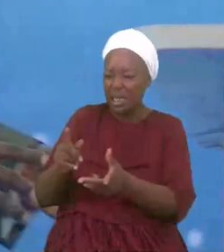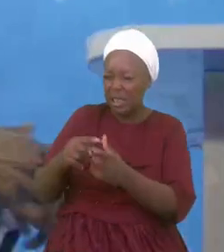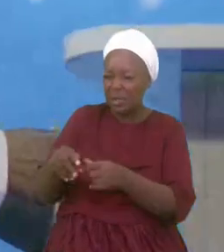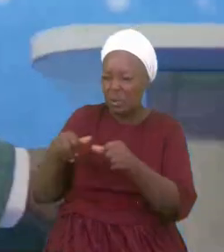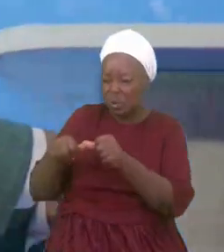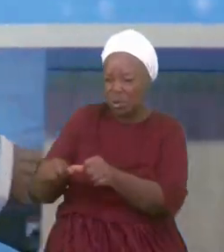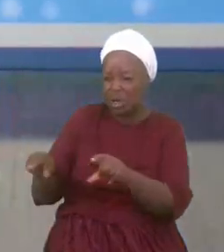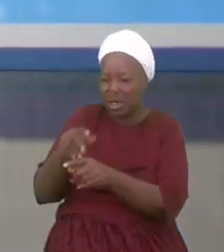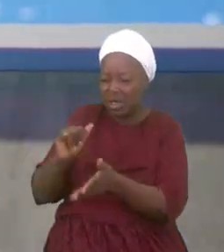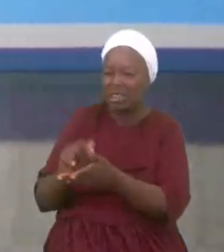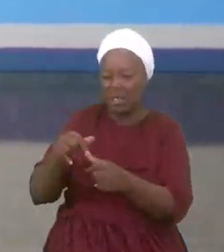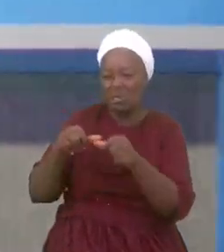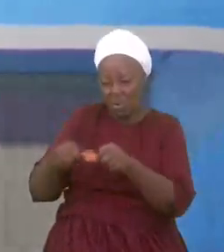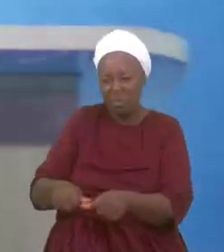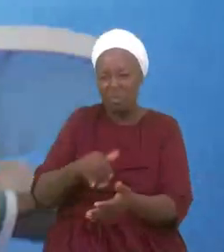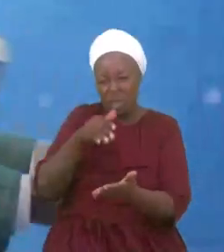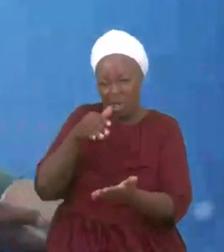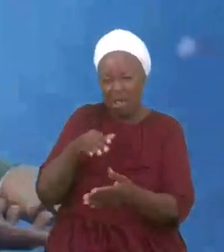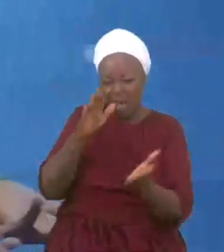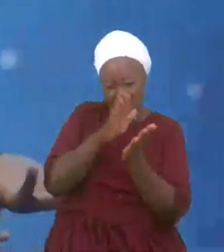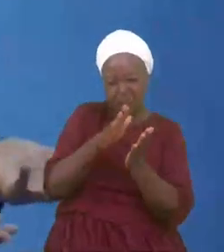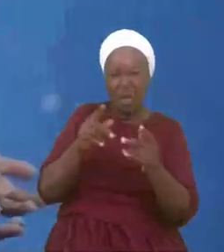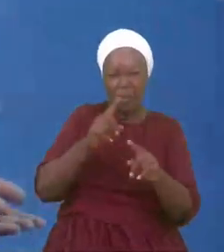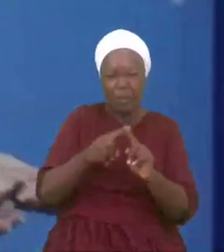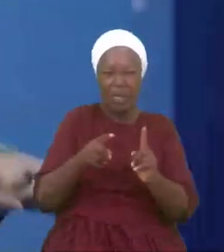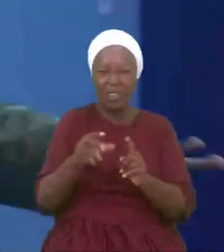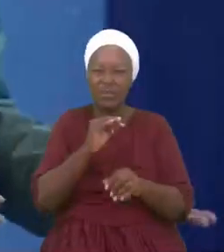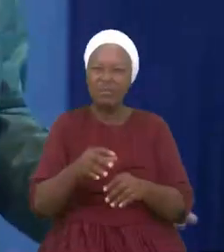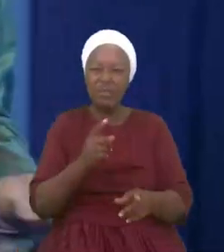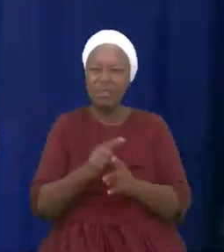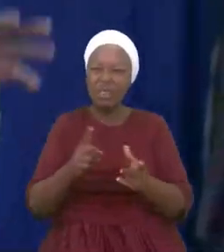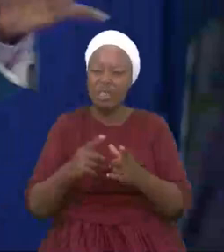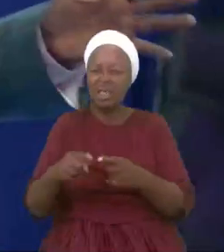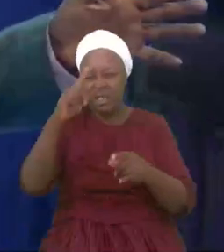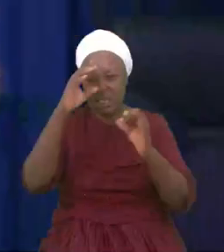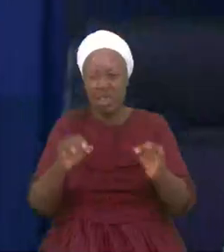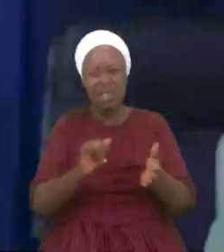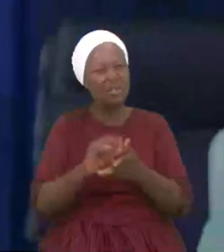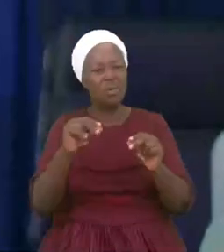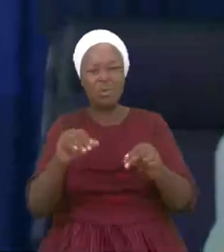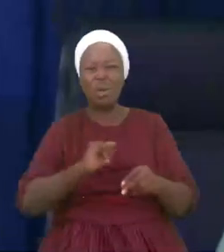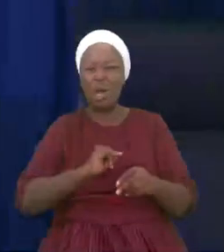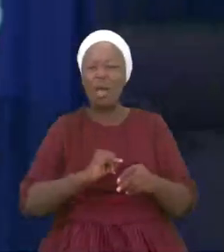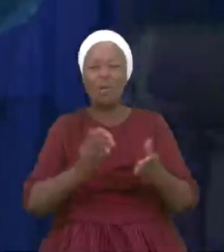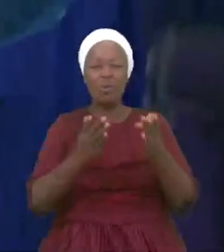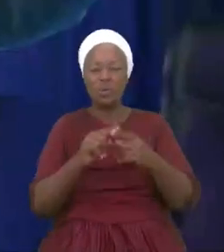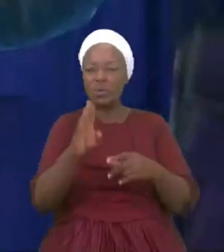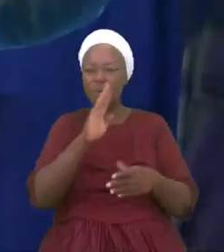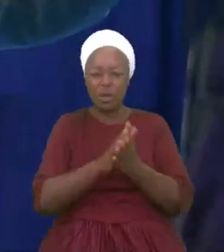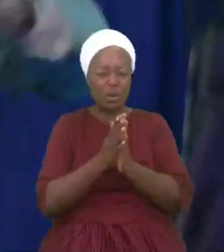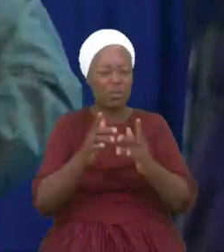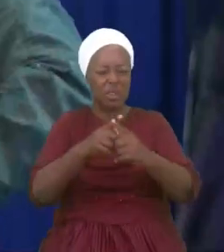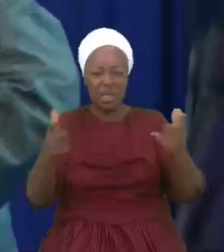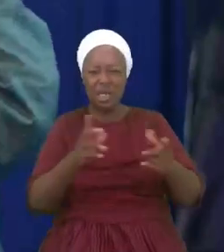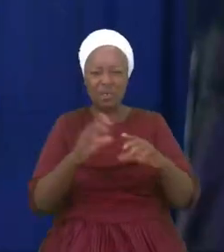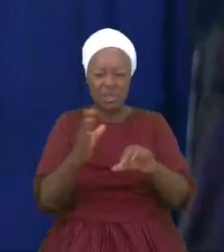avez rester là-bas là vous êtes petit vous êtes petit si vous continuez d'utiliser les choses que vous utilisez toutes ces